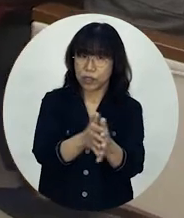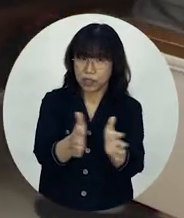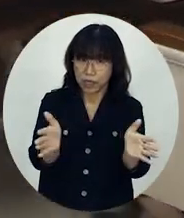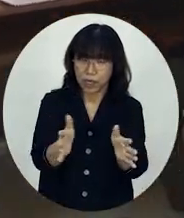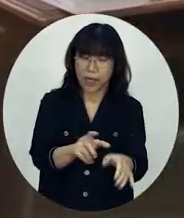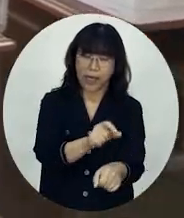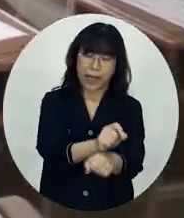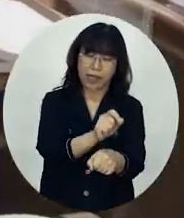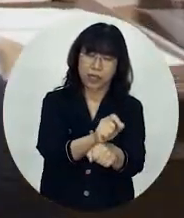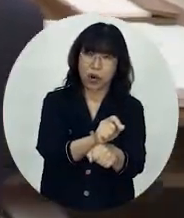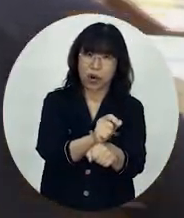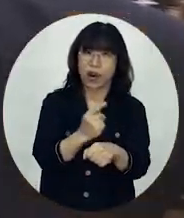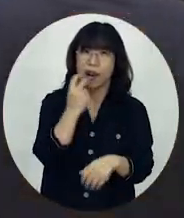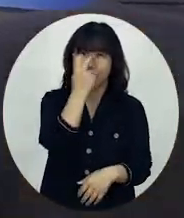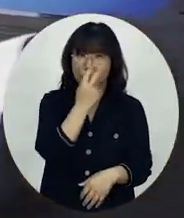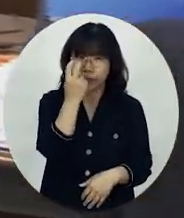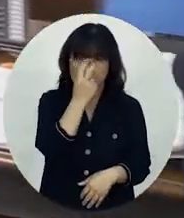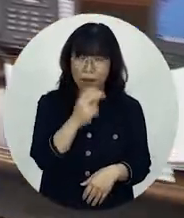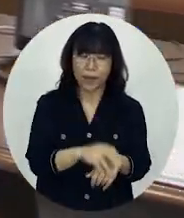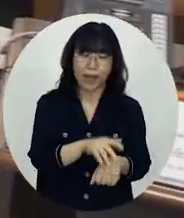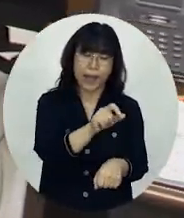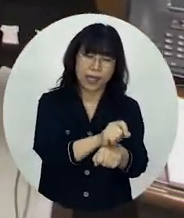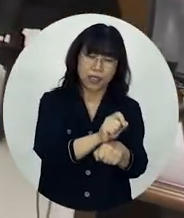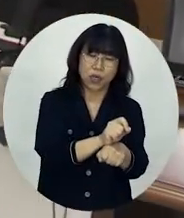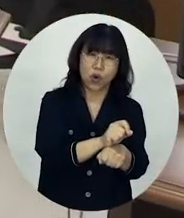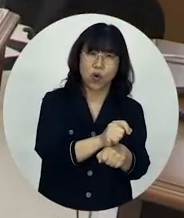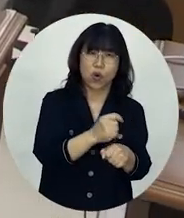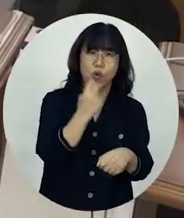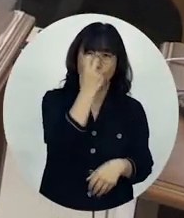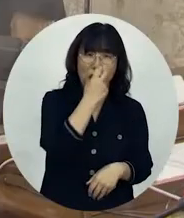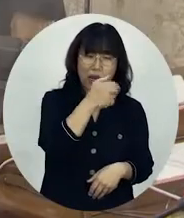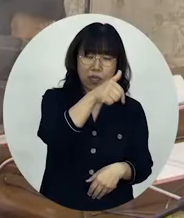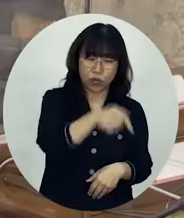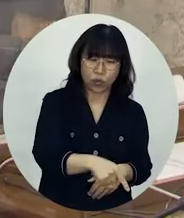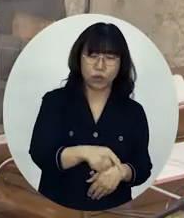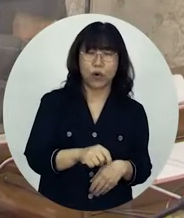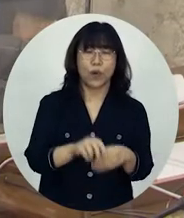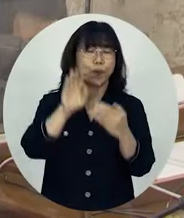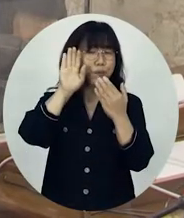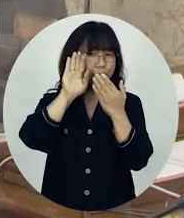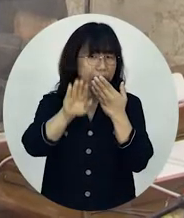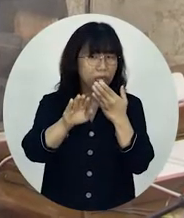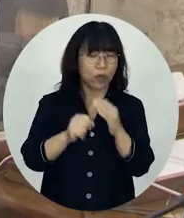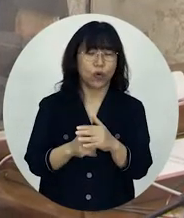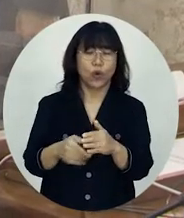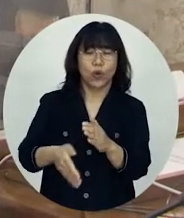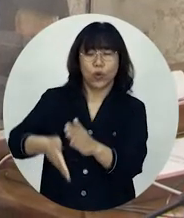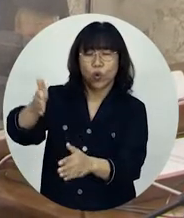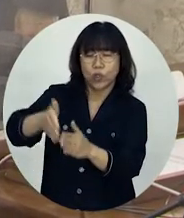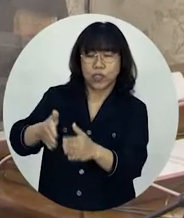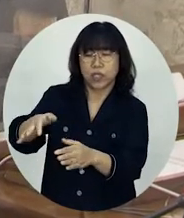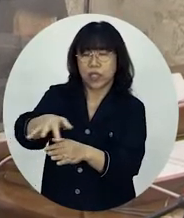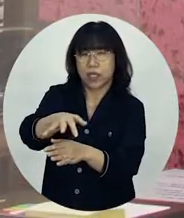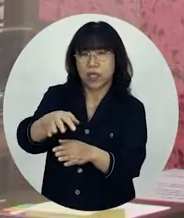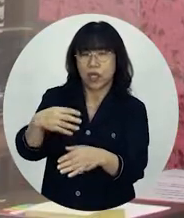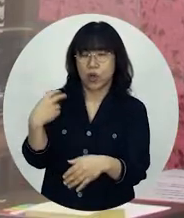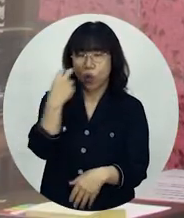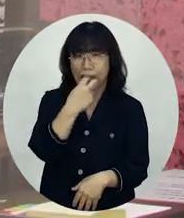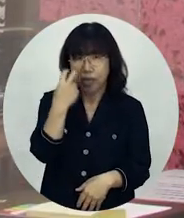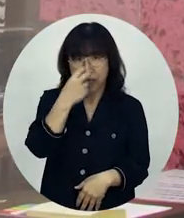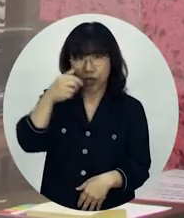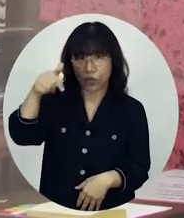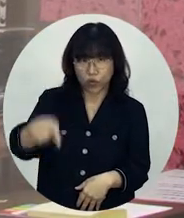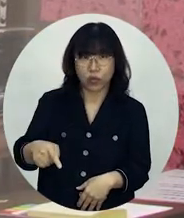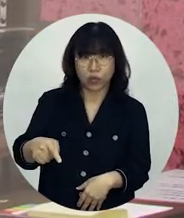시작된 2022년도 행정사무감사는 행정관리국 미래경제국 도시관리국을 시작으로 각